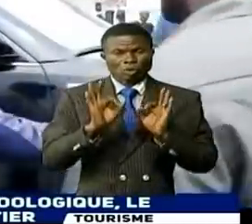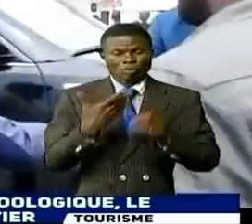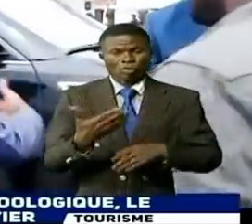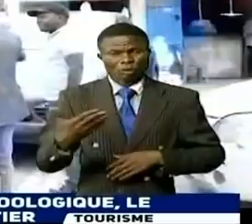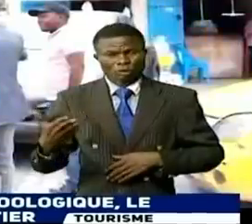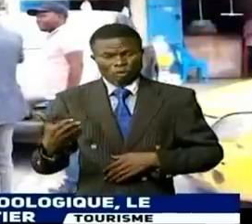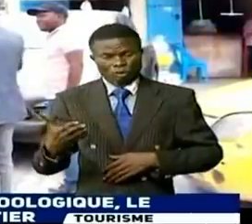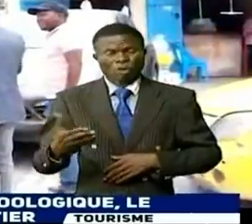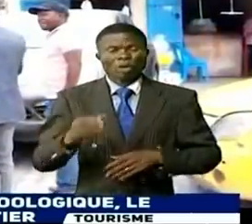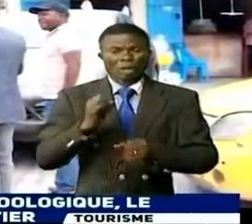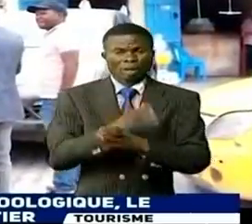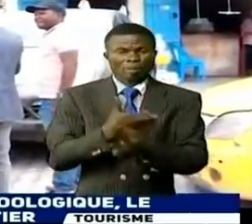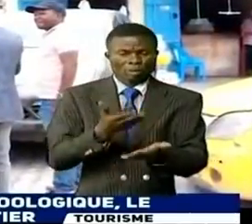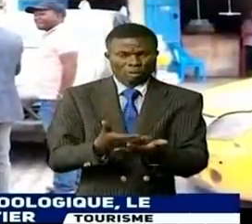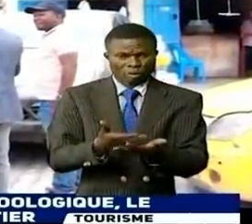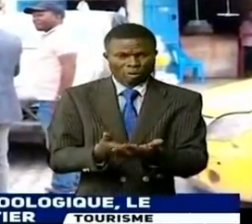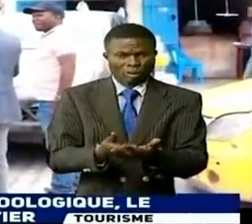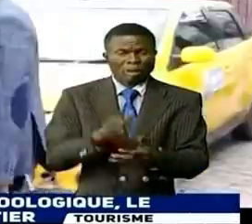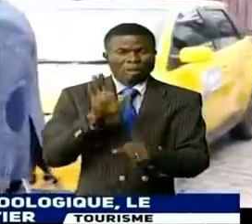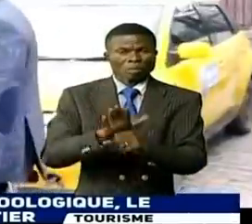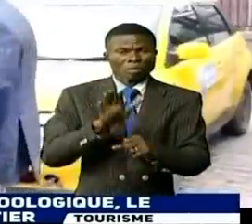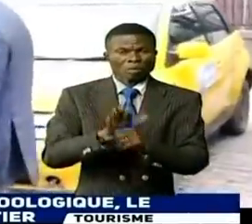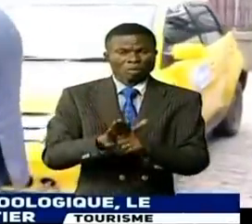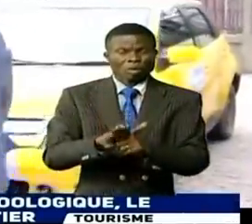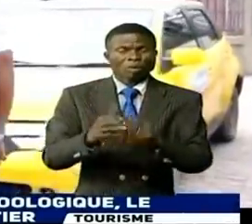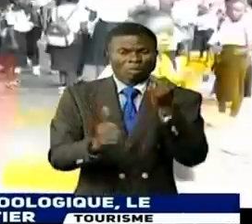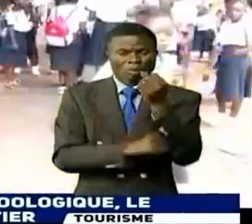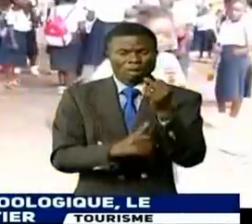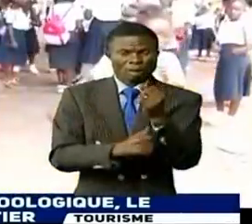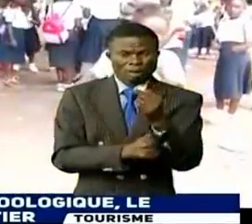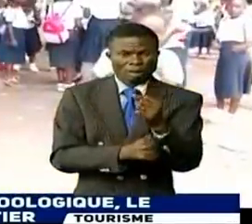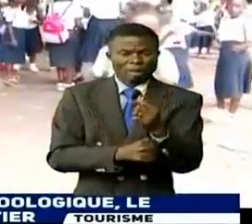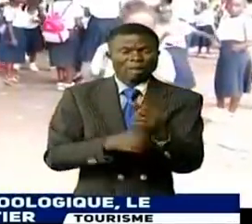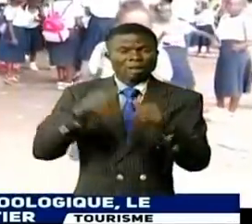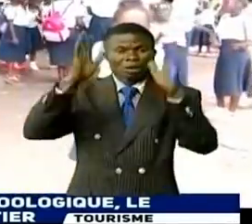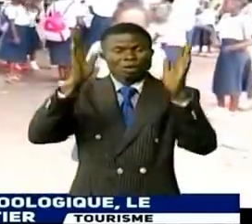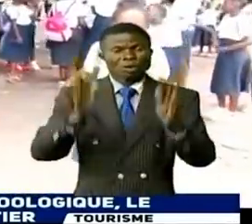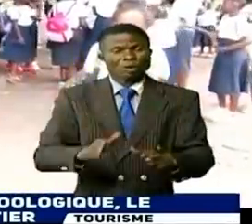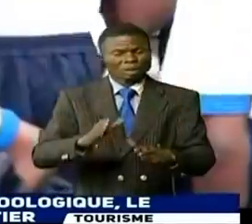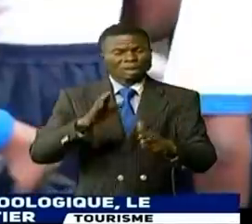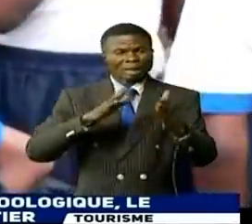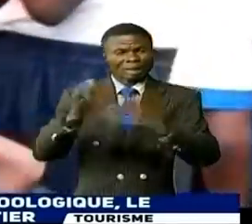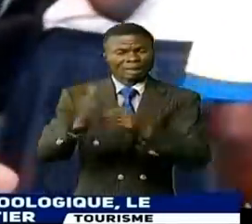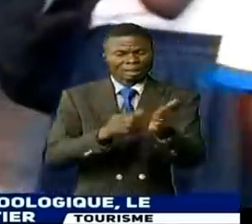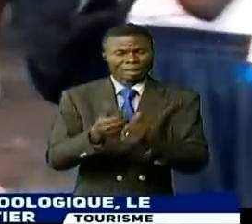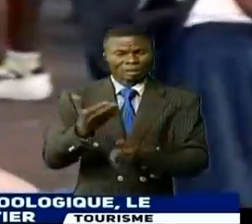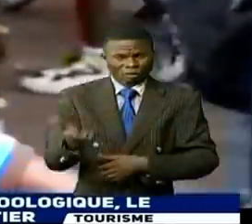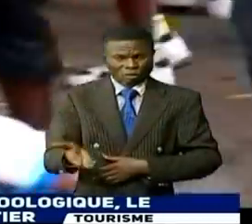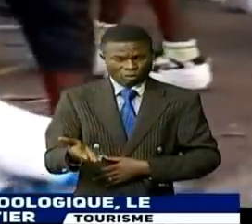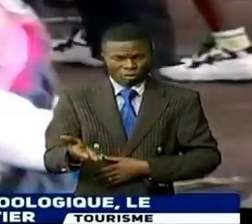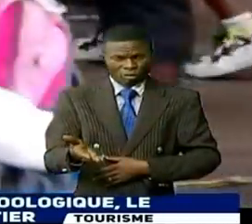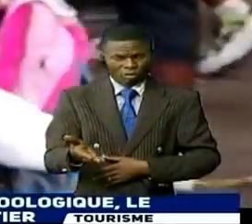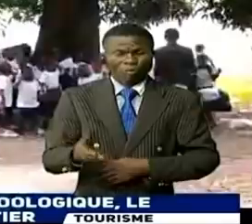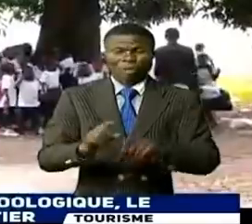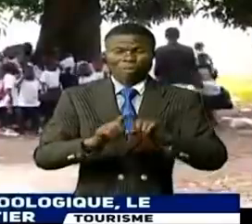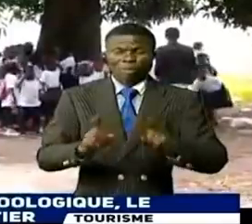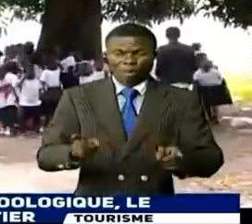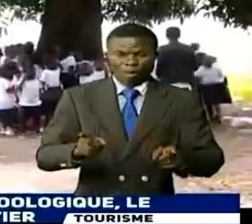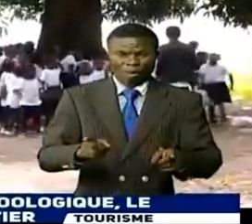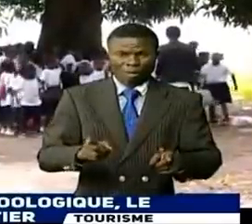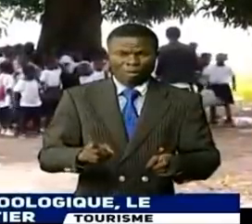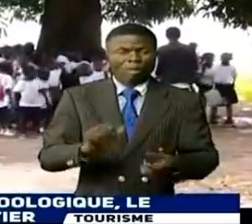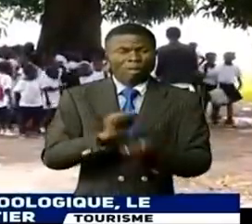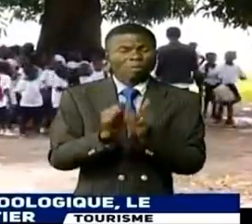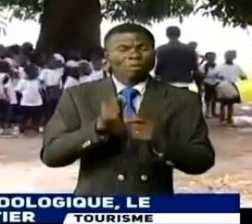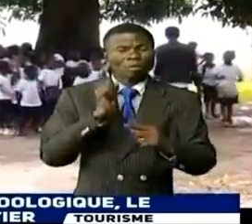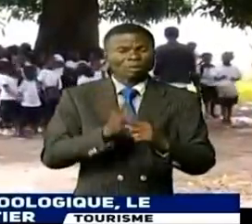touristiques jadis, très fréquentés par nos concitoyens et les étrangers, seront exécutés. Cependant, une